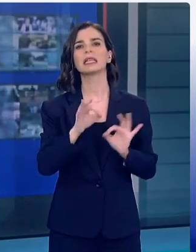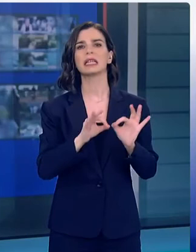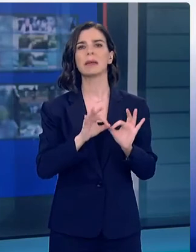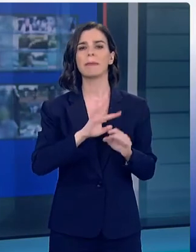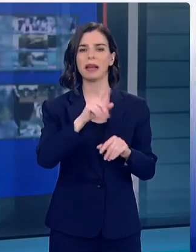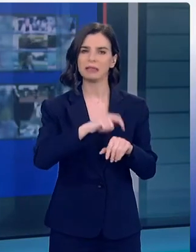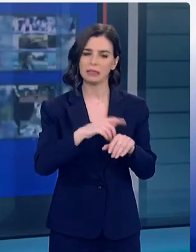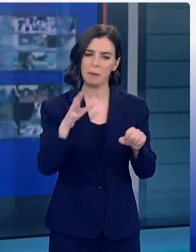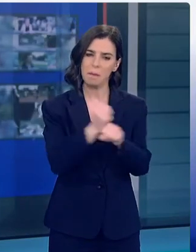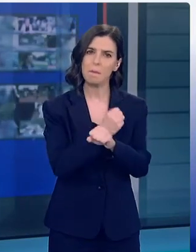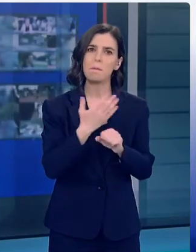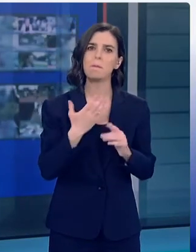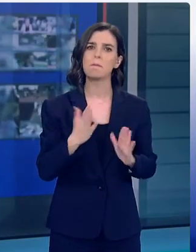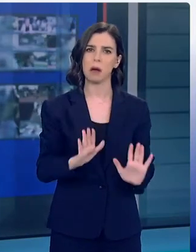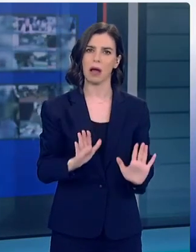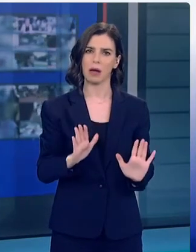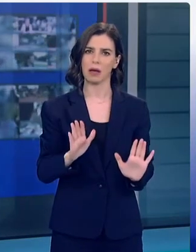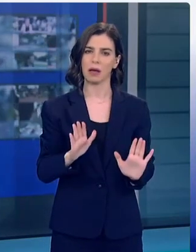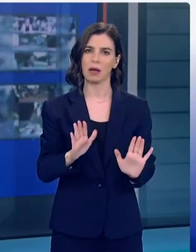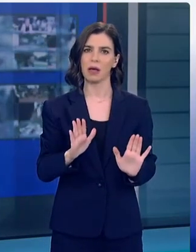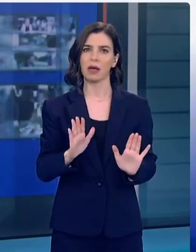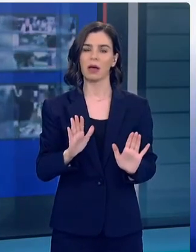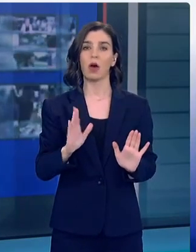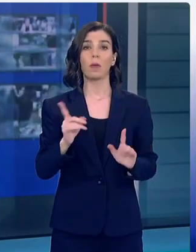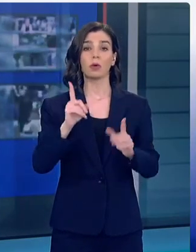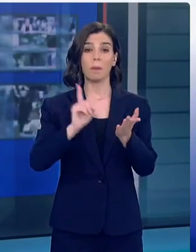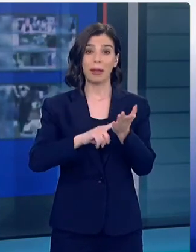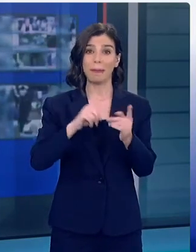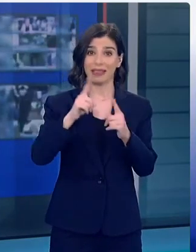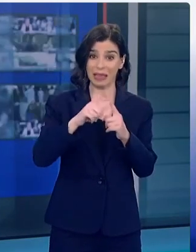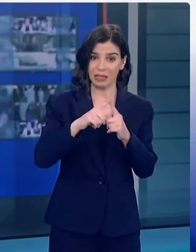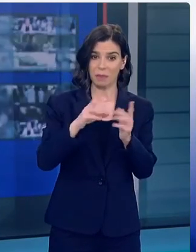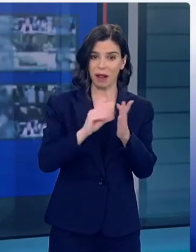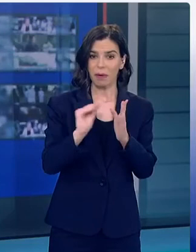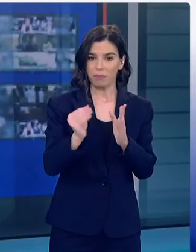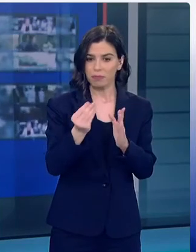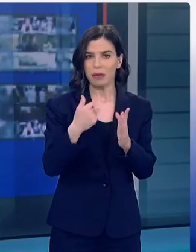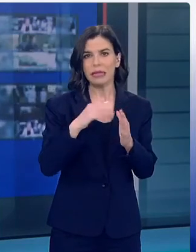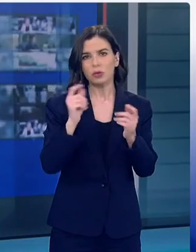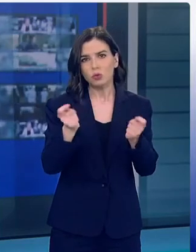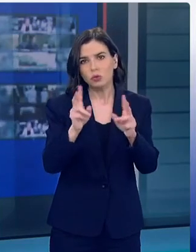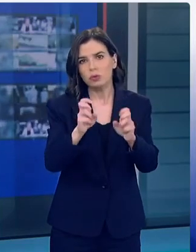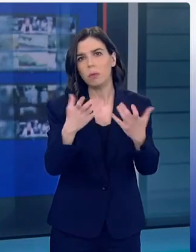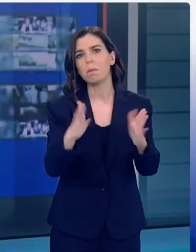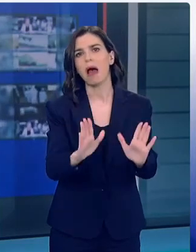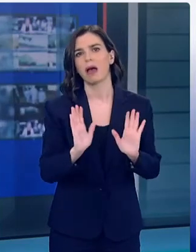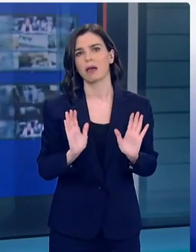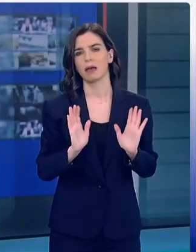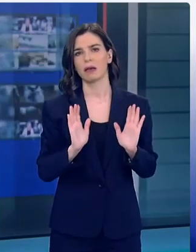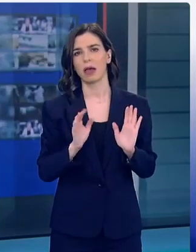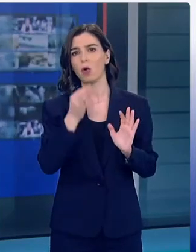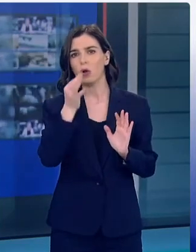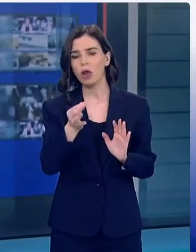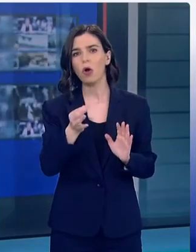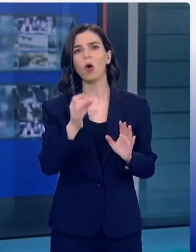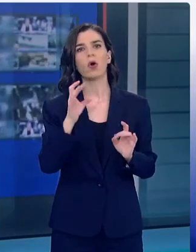μέχρι στιγμής. Και όποιος έπρεπε να κάνει το τεστ, το έχει κάνει σήμερα και θα συνεχίσει να το κάνει, να επαναλάβω για μία ακόμη